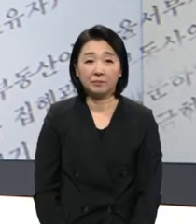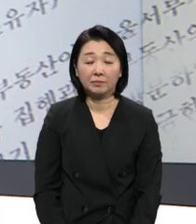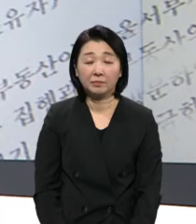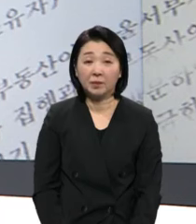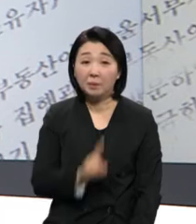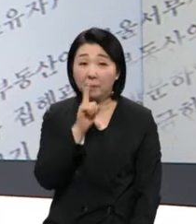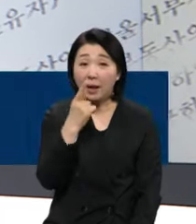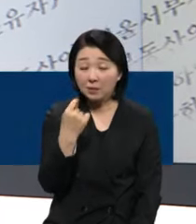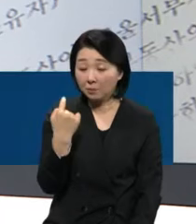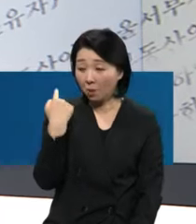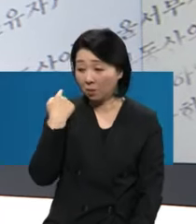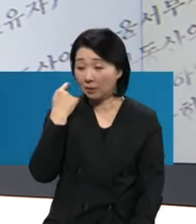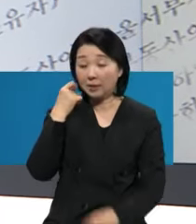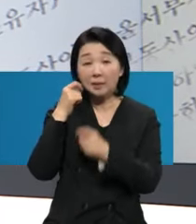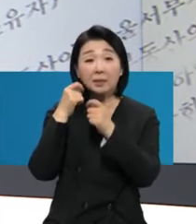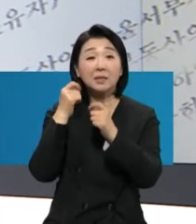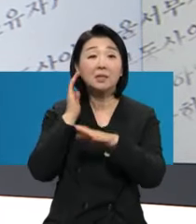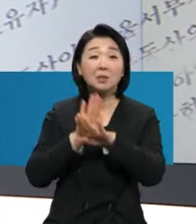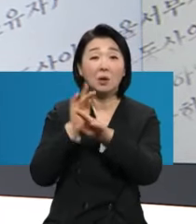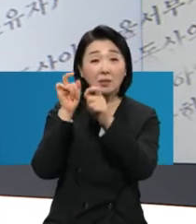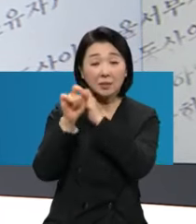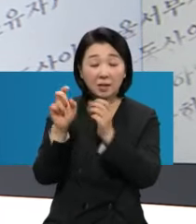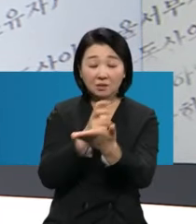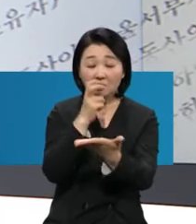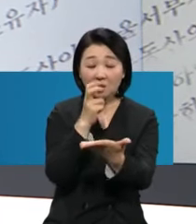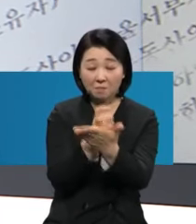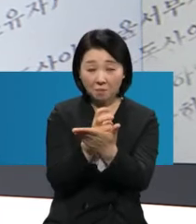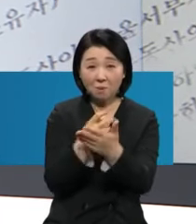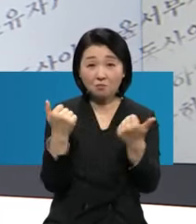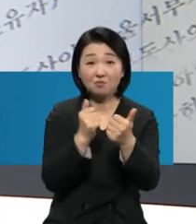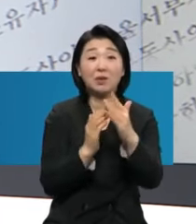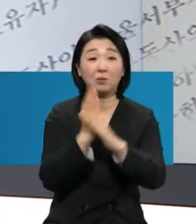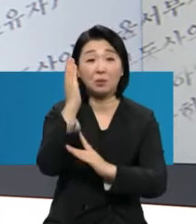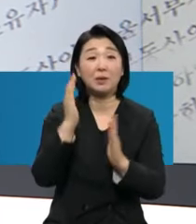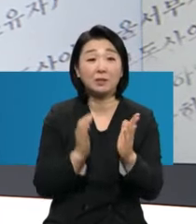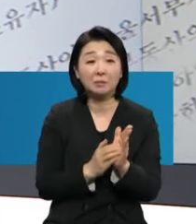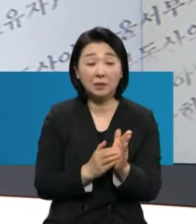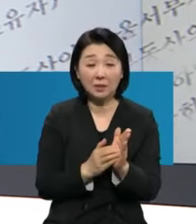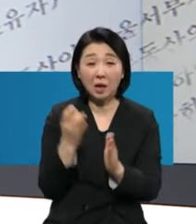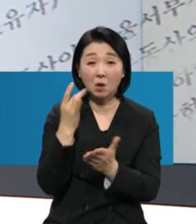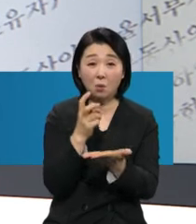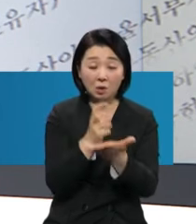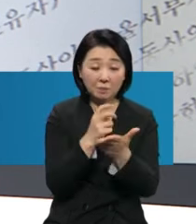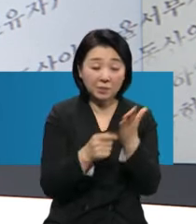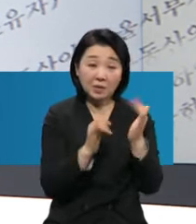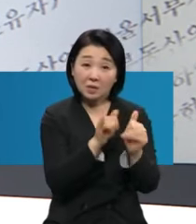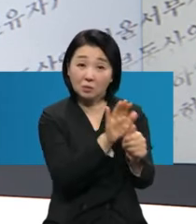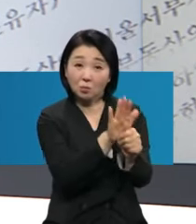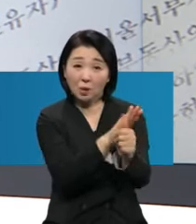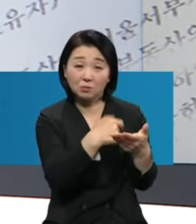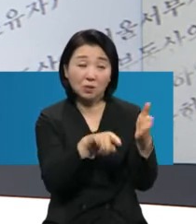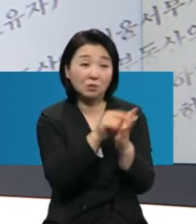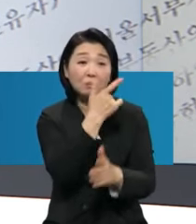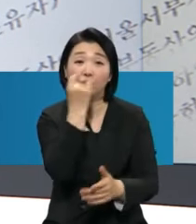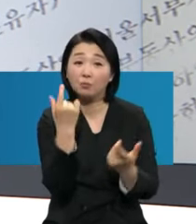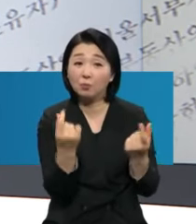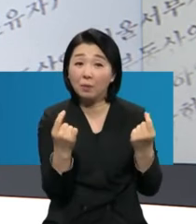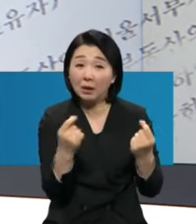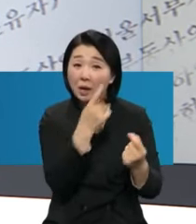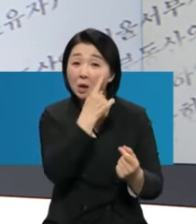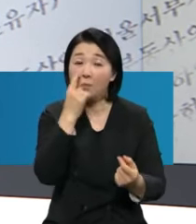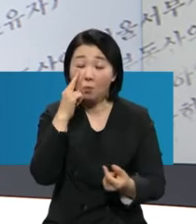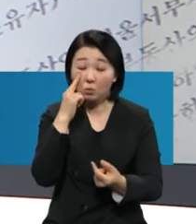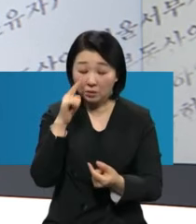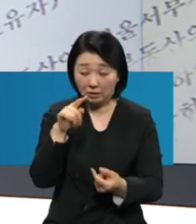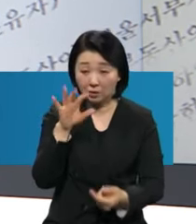말씀드린 대로 어제 전세사기 특별법 개정안이 국회를 통과했습니다. 기존 법이 피해자를 구제하기에는 부족하니